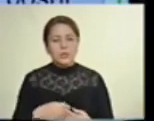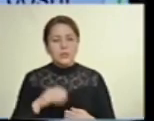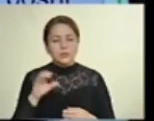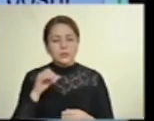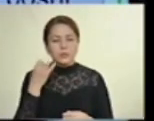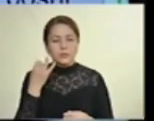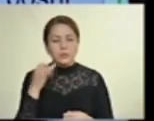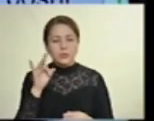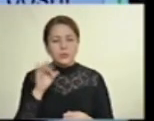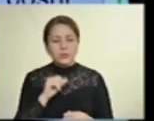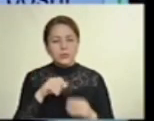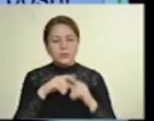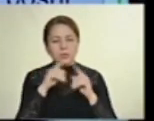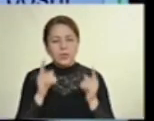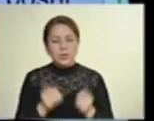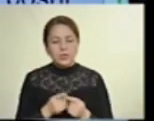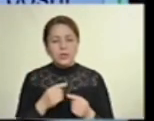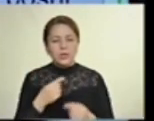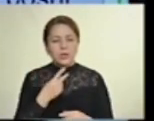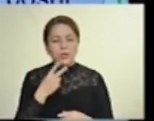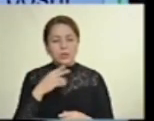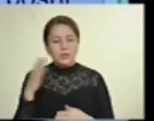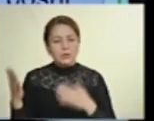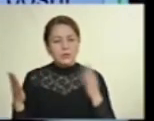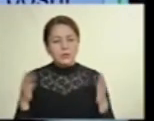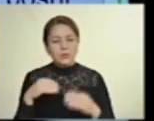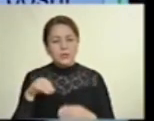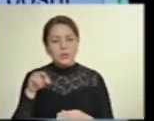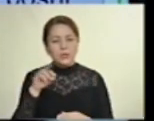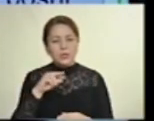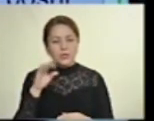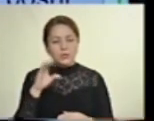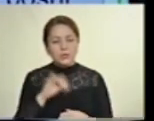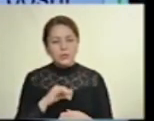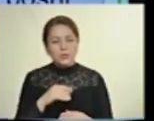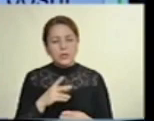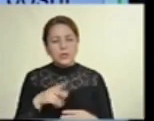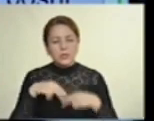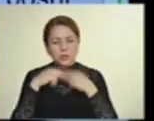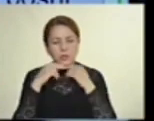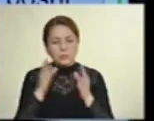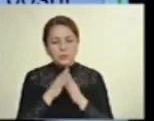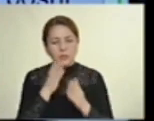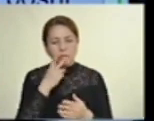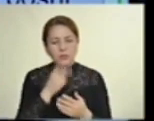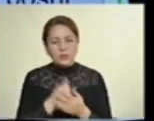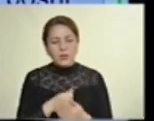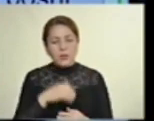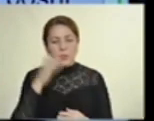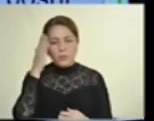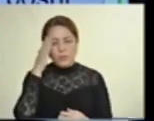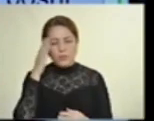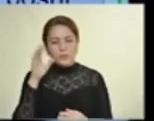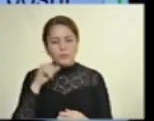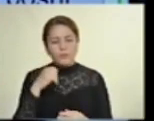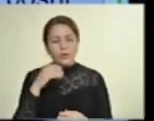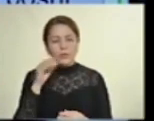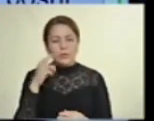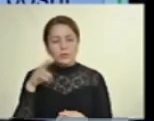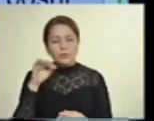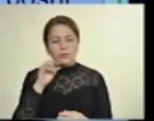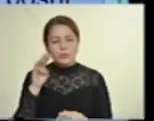shaklida. Ikki yon tomondan yassilashgan. Ahamiyat berib qaraydigan bo'lsangiz, bosh va dum